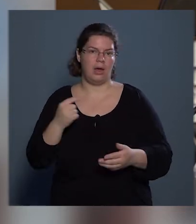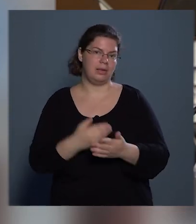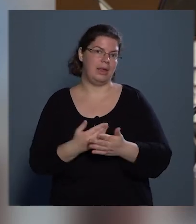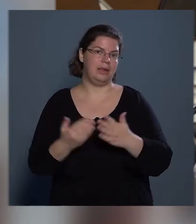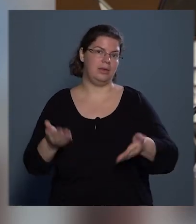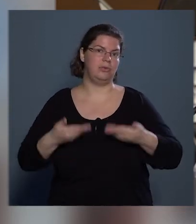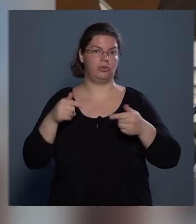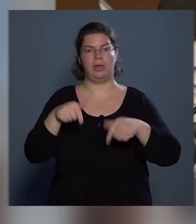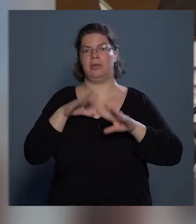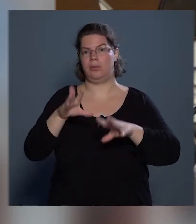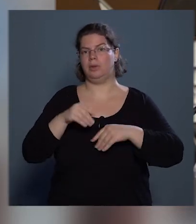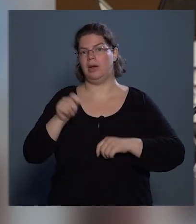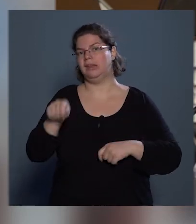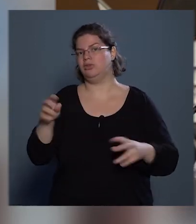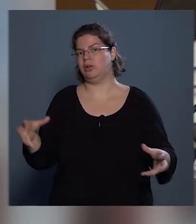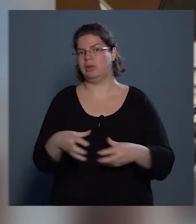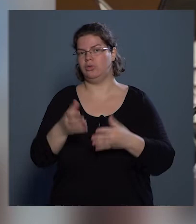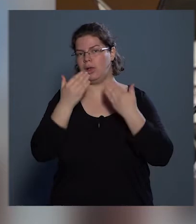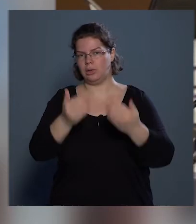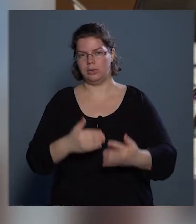fogadja el a képviseletestület. Köszönöm.